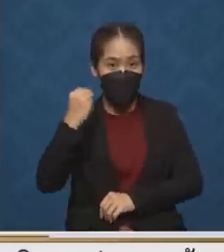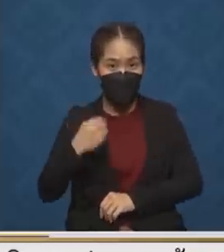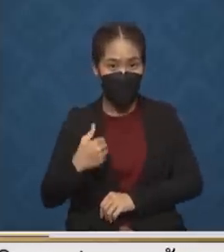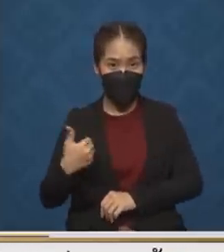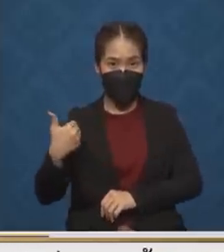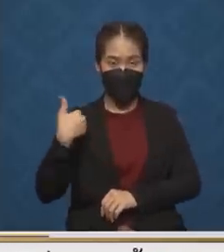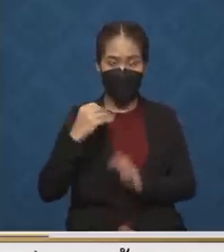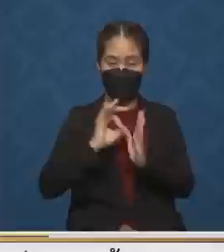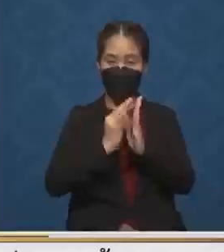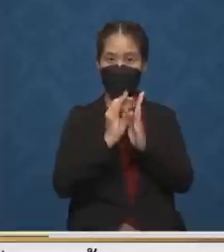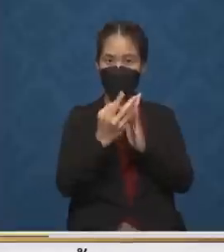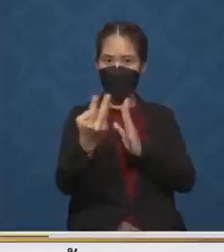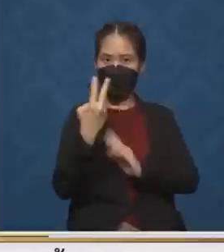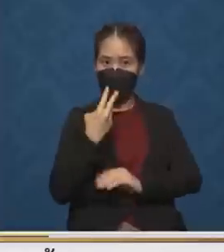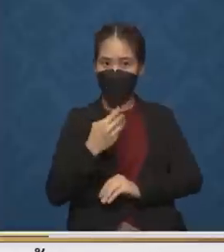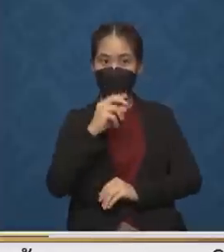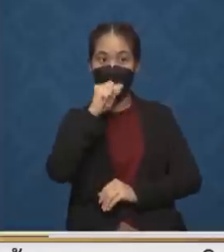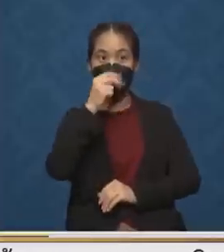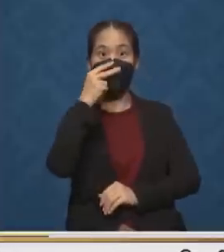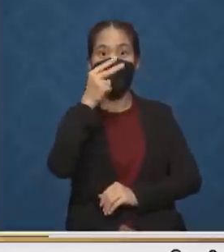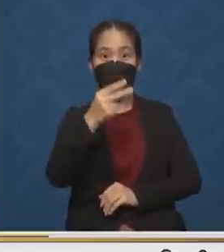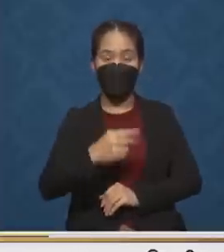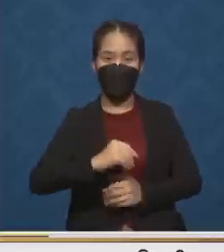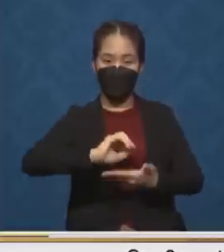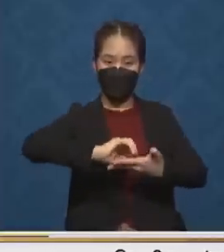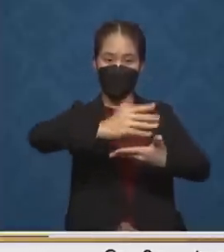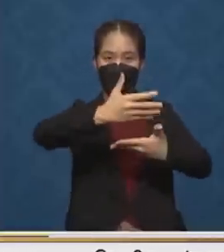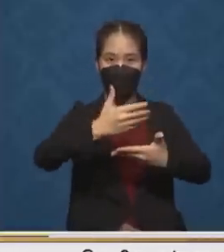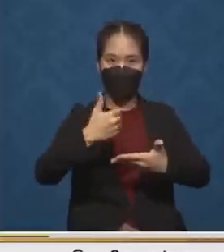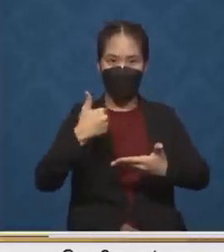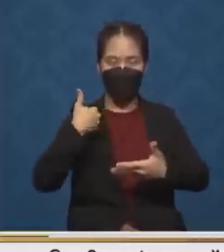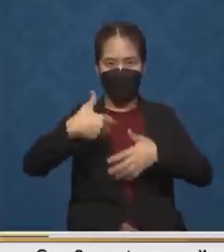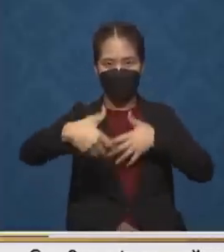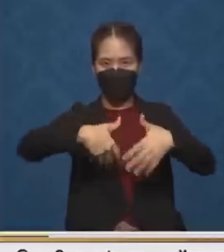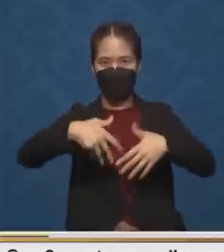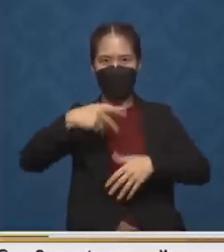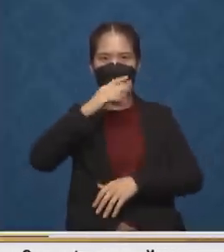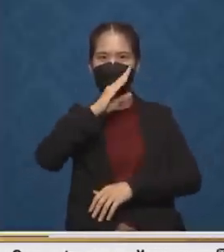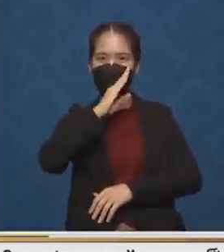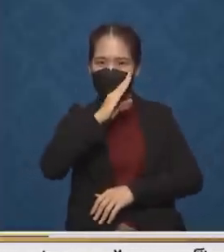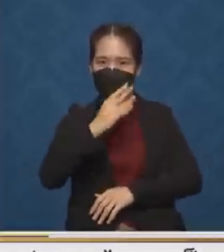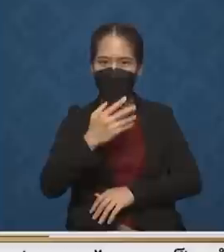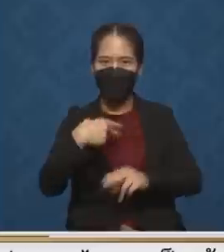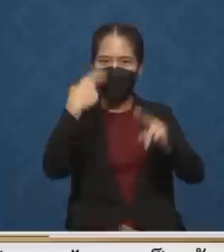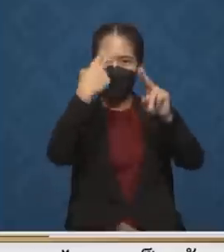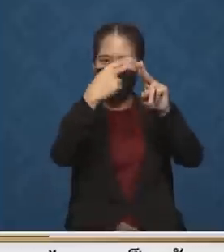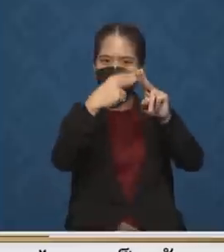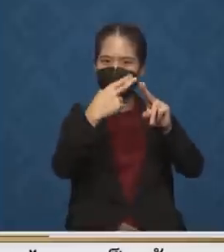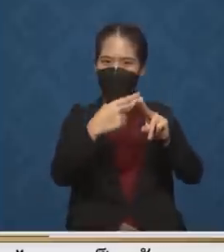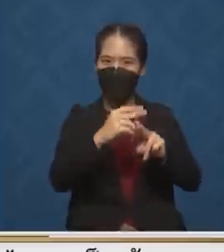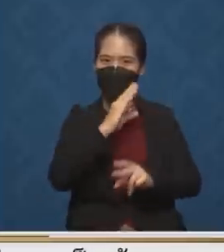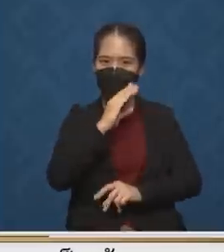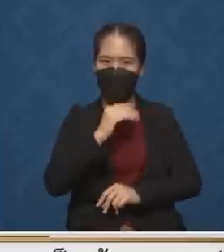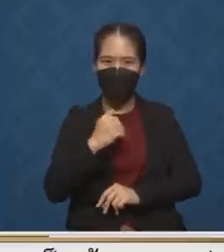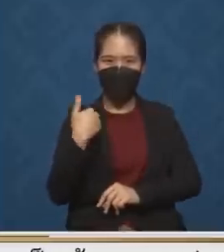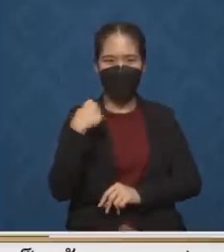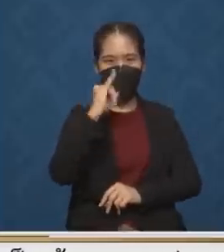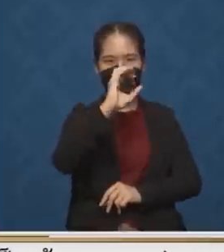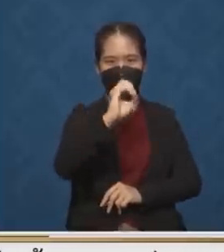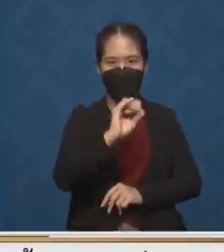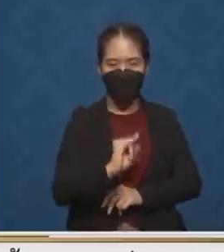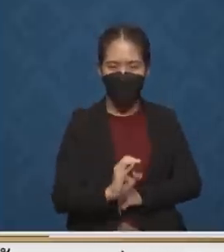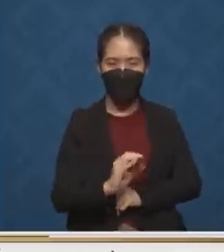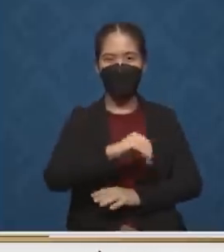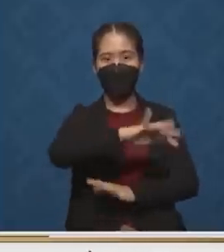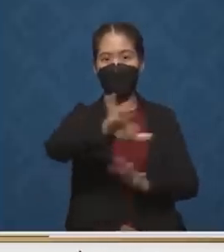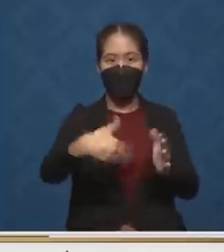social mediaียวไปดูสิ เปิดบชมา โอ้ห มแตพระชาชนจอมปรอมของท่านมีแตบัญชื่อI.O. ของท่านี่